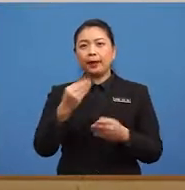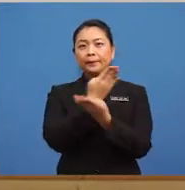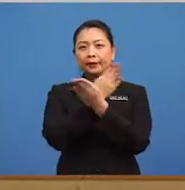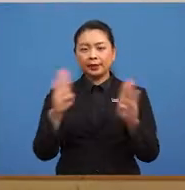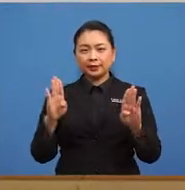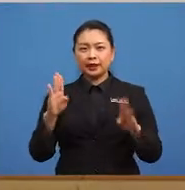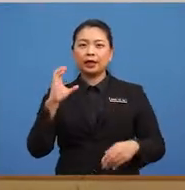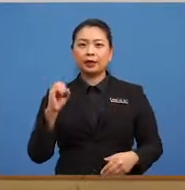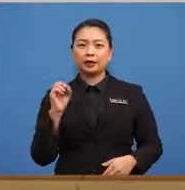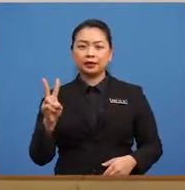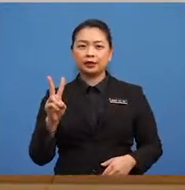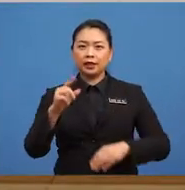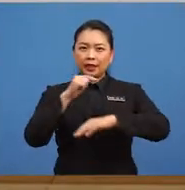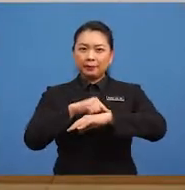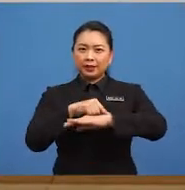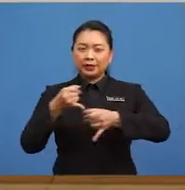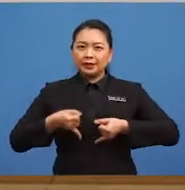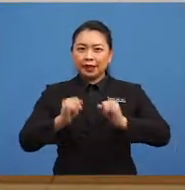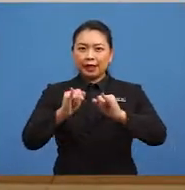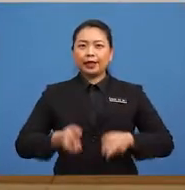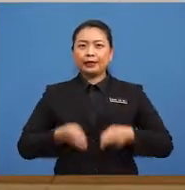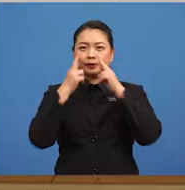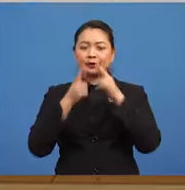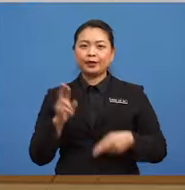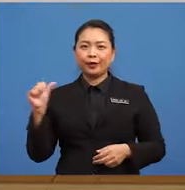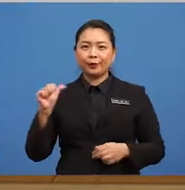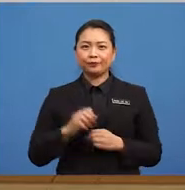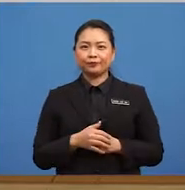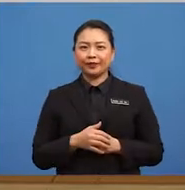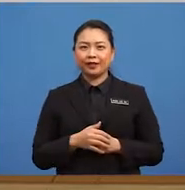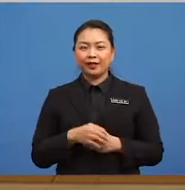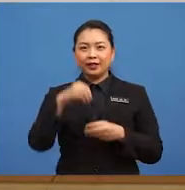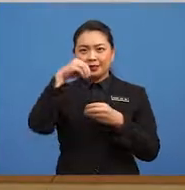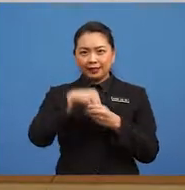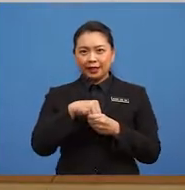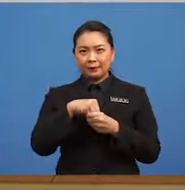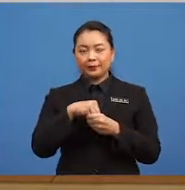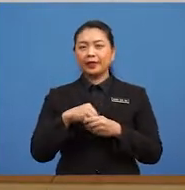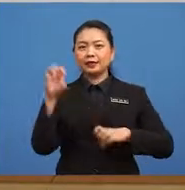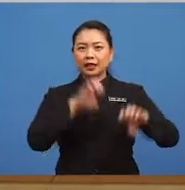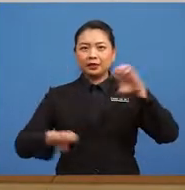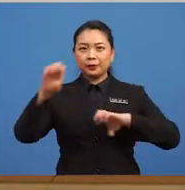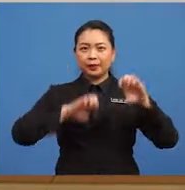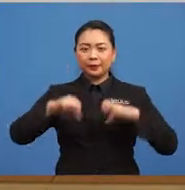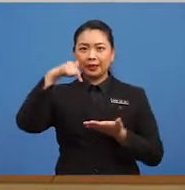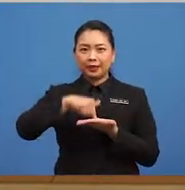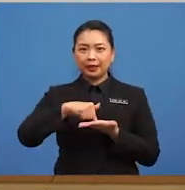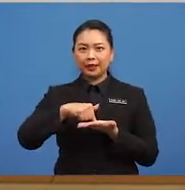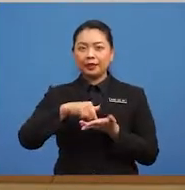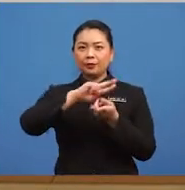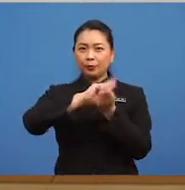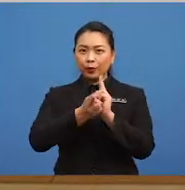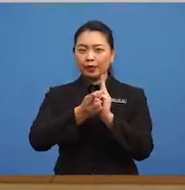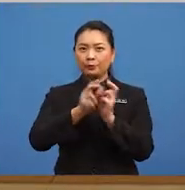mengkaji respirasi aerob. Sebelum ini, Cikgu Fazlin ada menerangkan bahawa respirasi